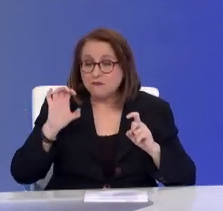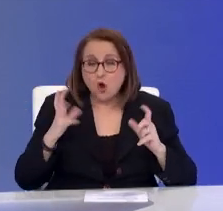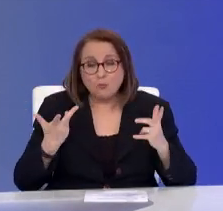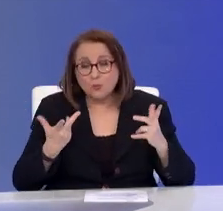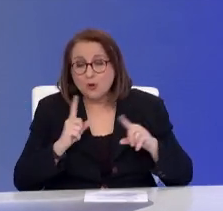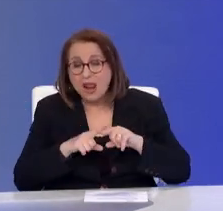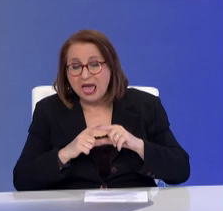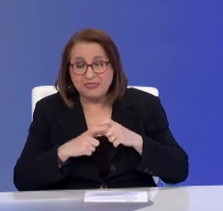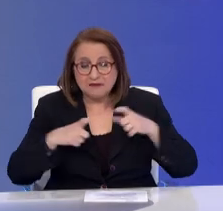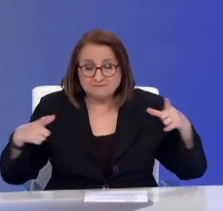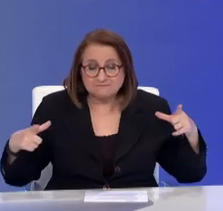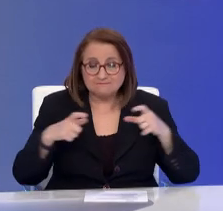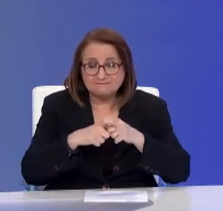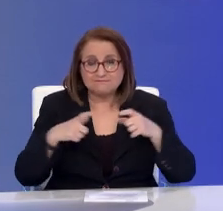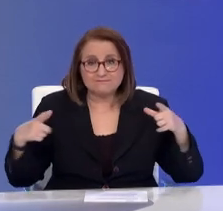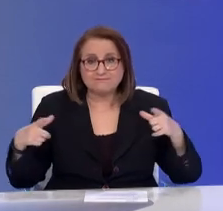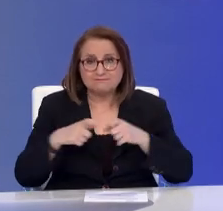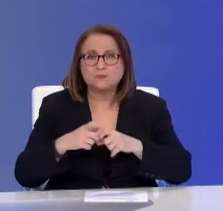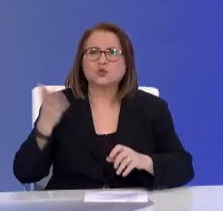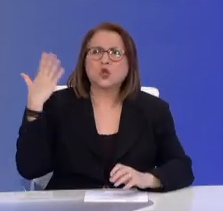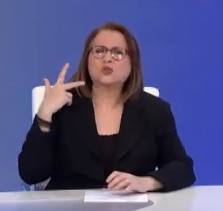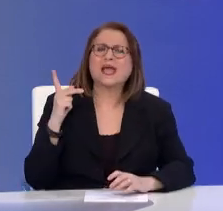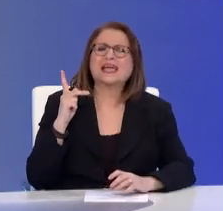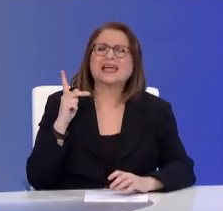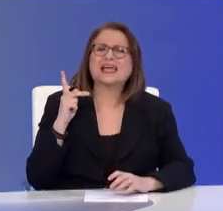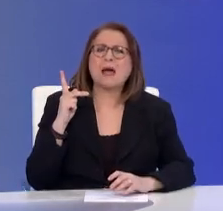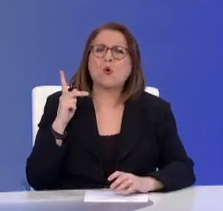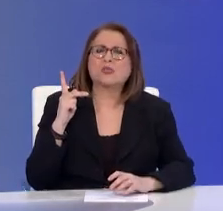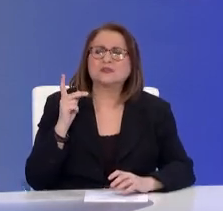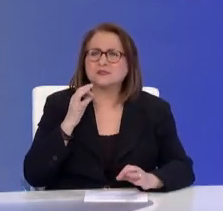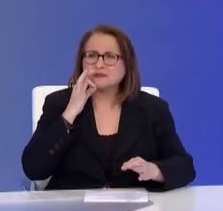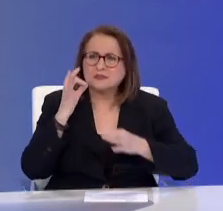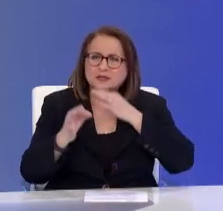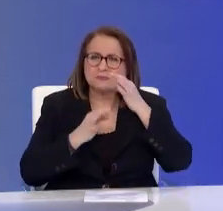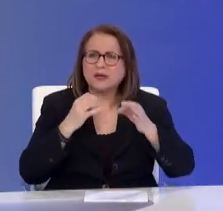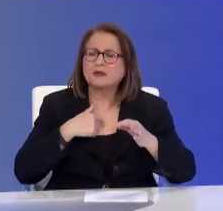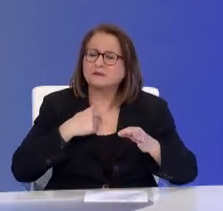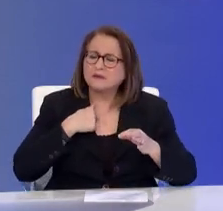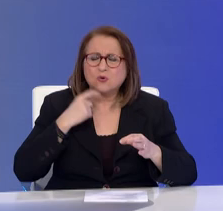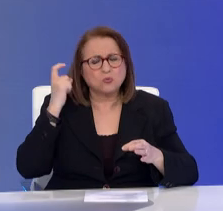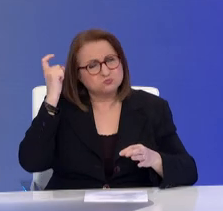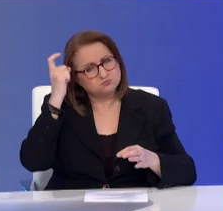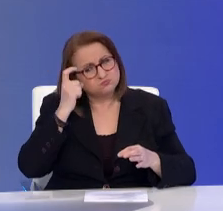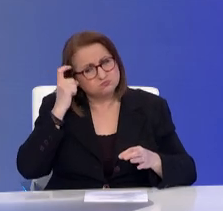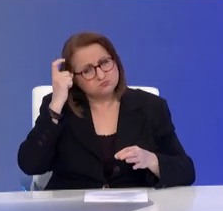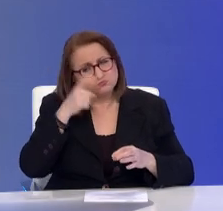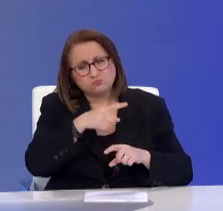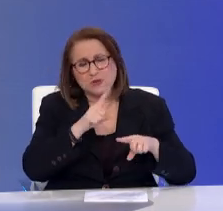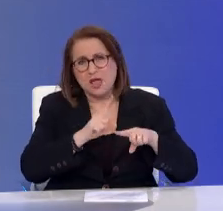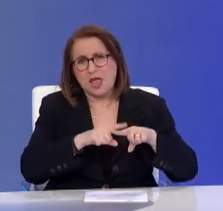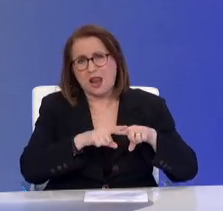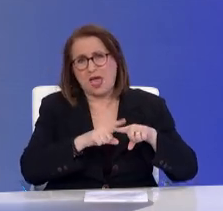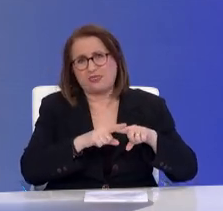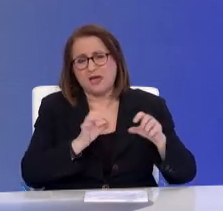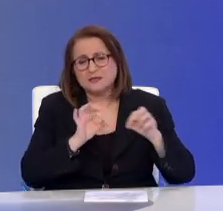Καποδίστριας εξέφρασε την άποψή του για το τι σκεφτόταν για